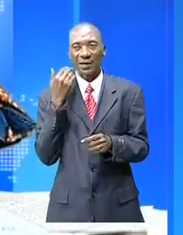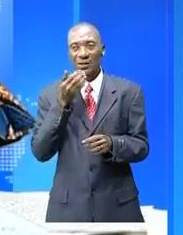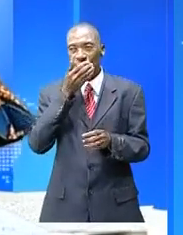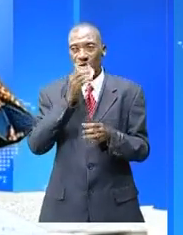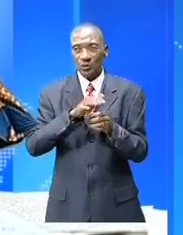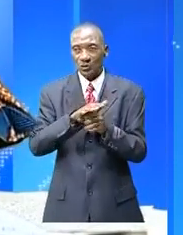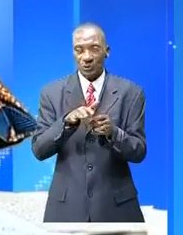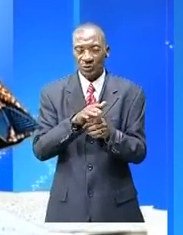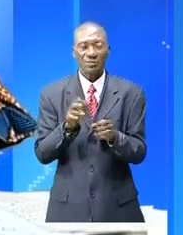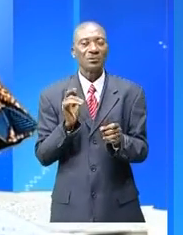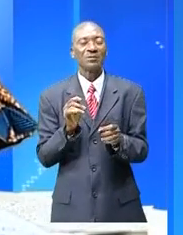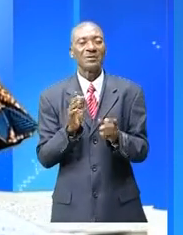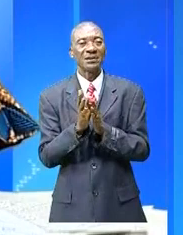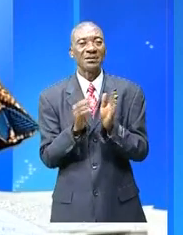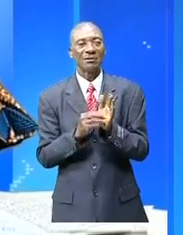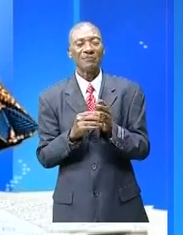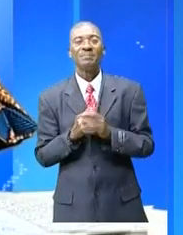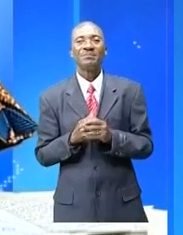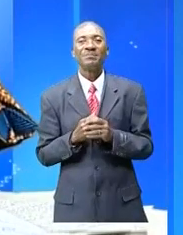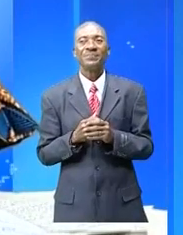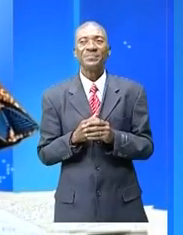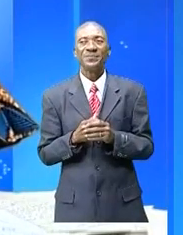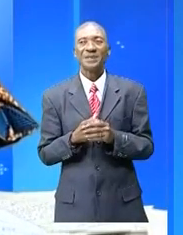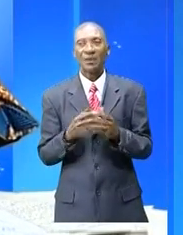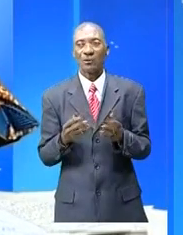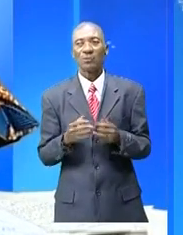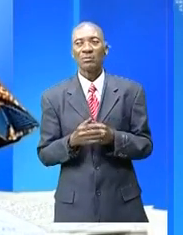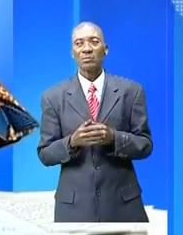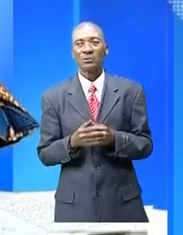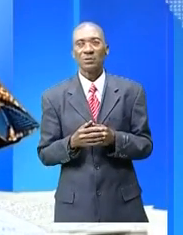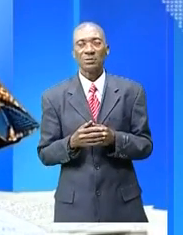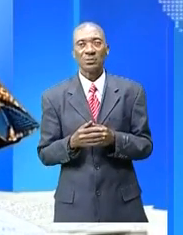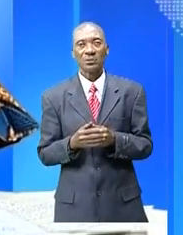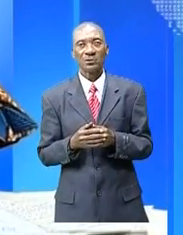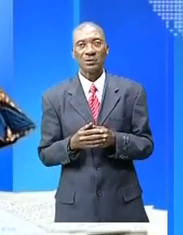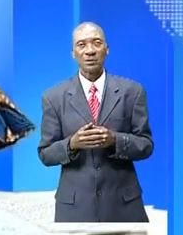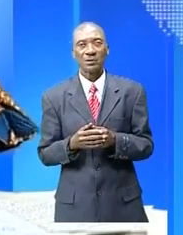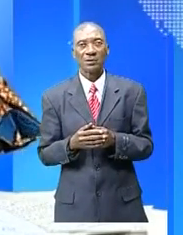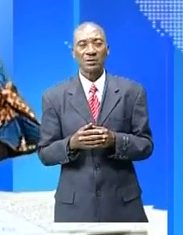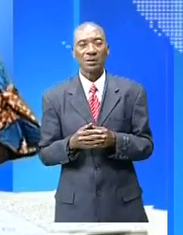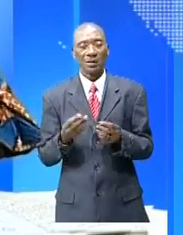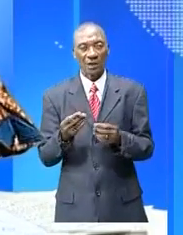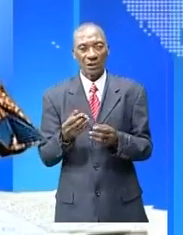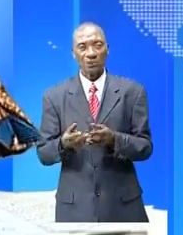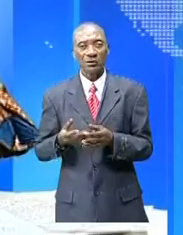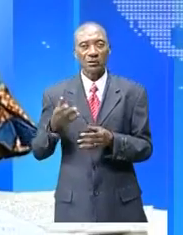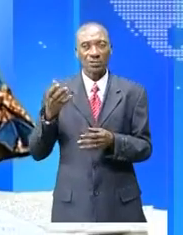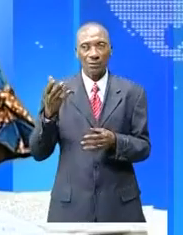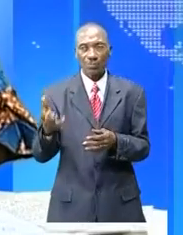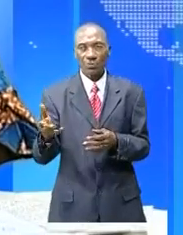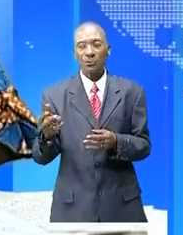Trésor, les acomptes conséquents ont été versés à Embraer,